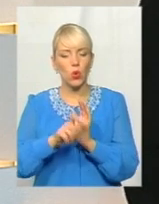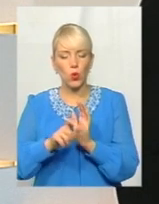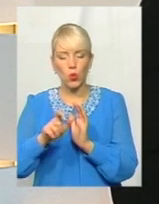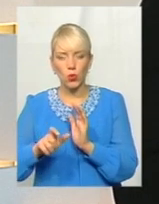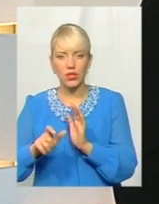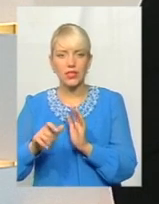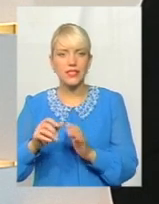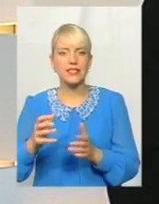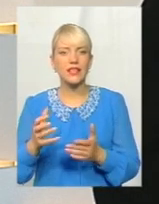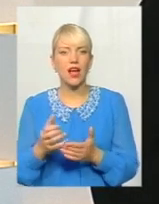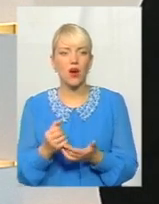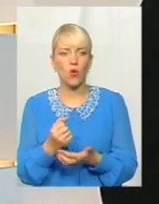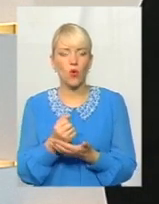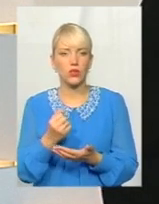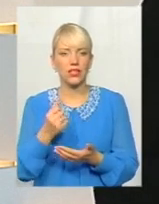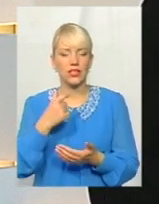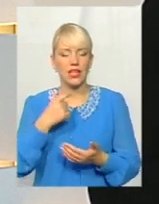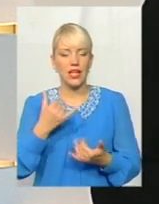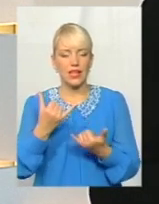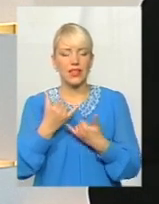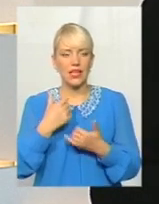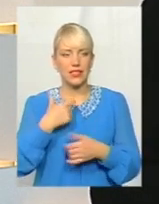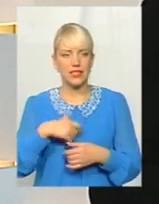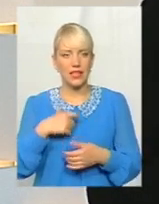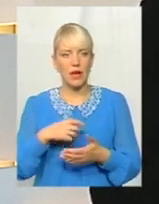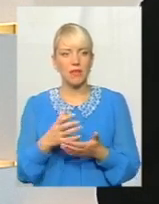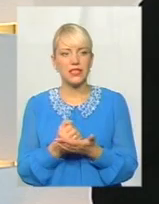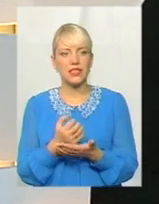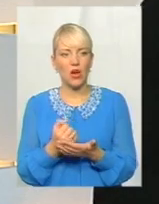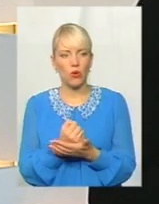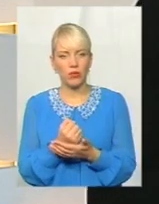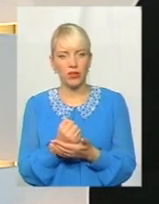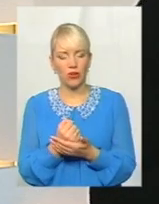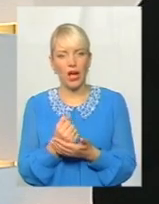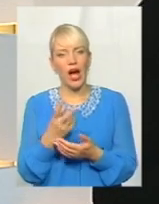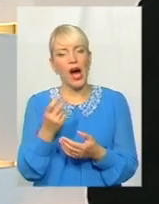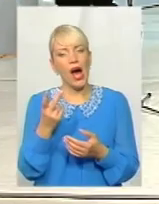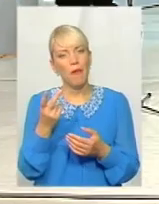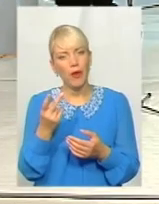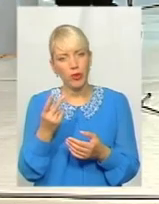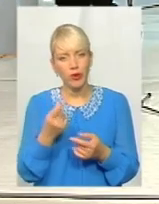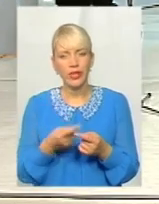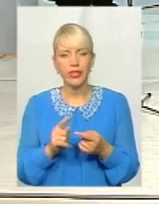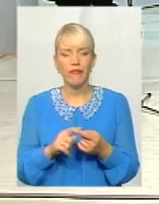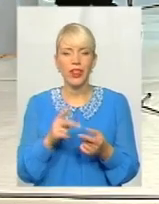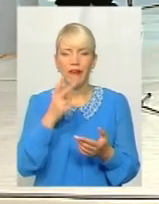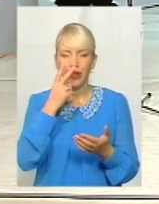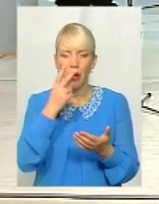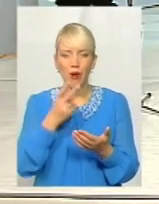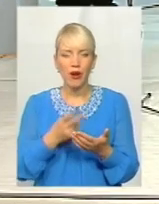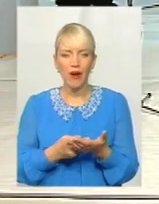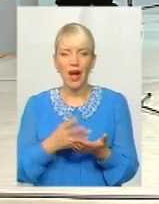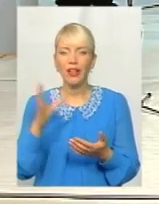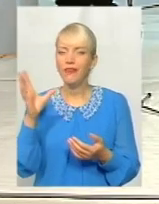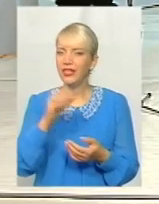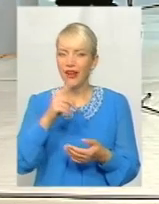знаходили собі цей для себе заробіток, певний заробіток. З другої, з іншої сторони, вони відображали всі